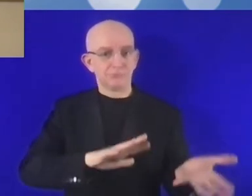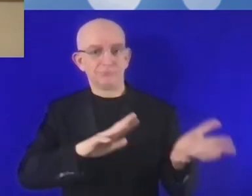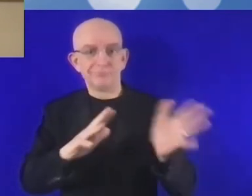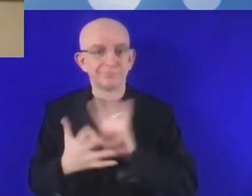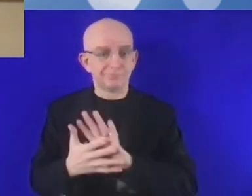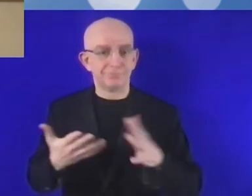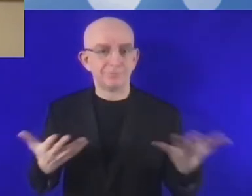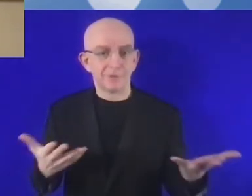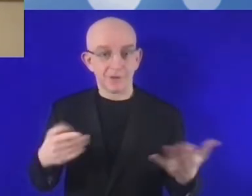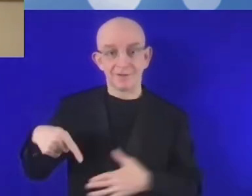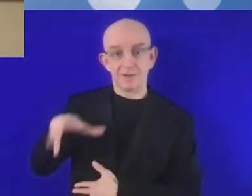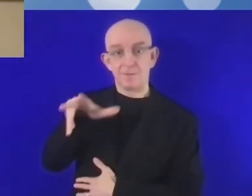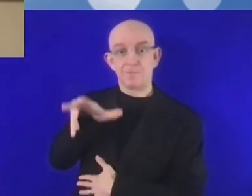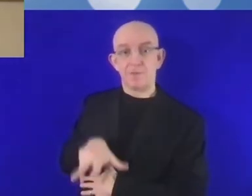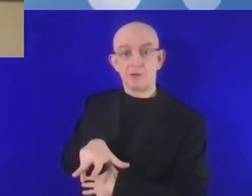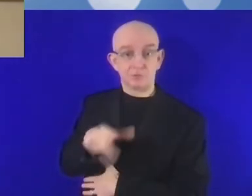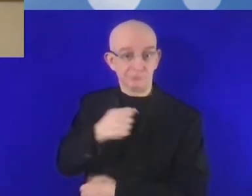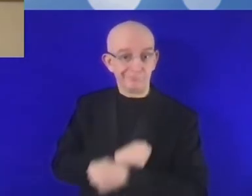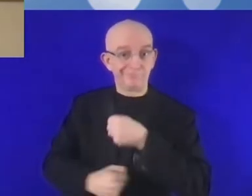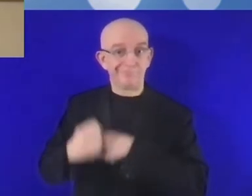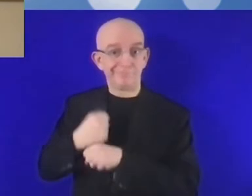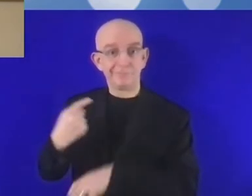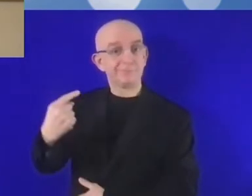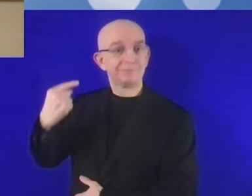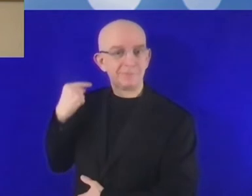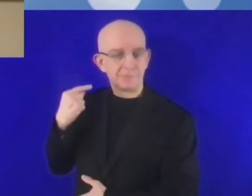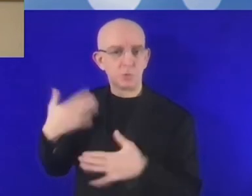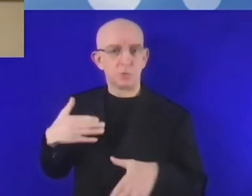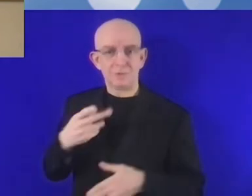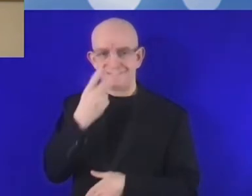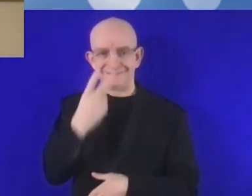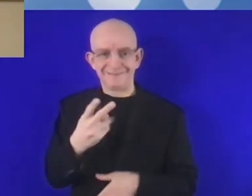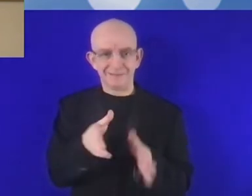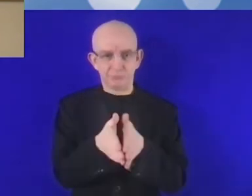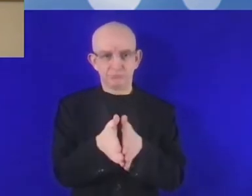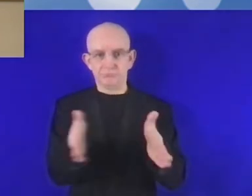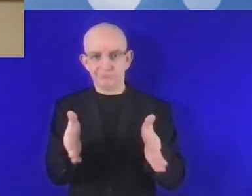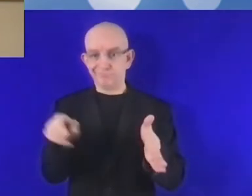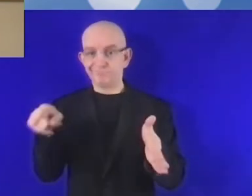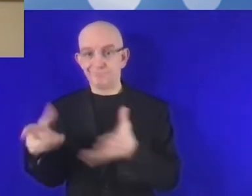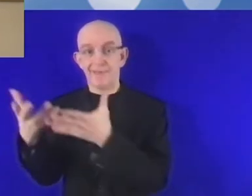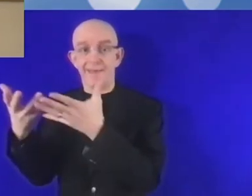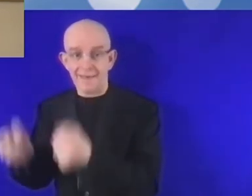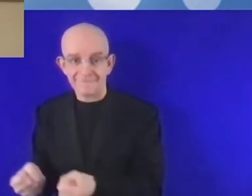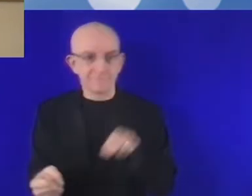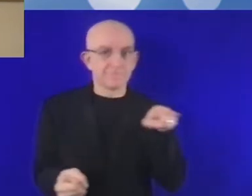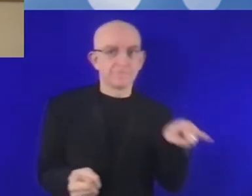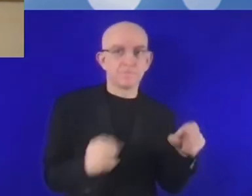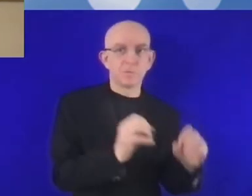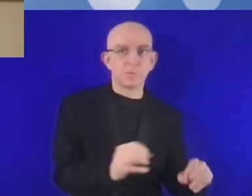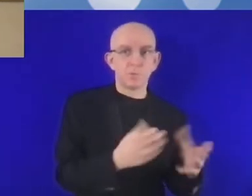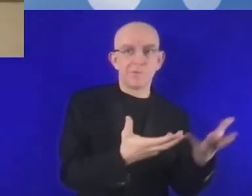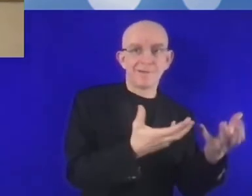على مساعدة في الحياة بآذار الماضي، أي أن هناك الأشخاص الذين كان